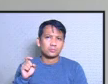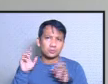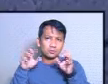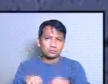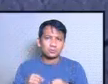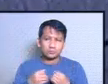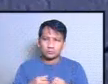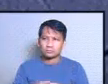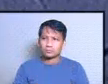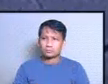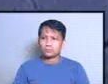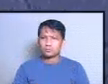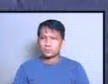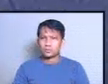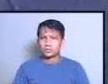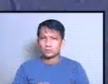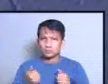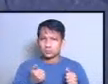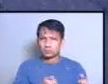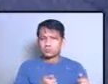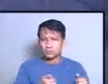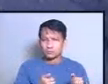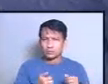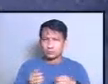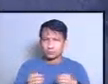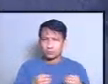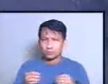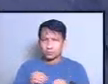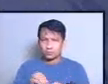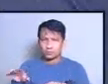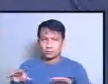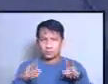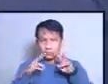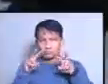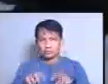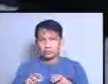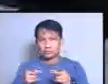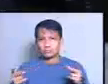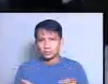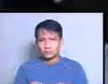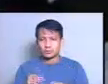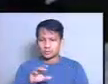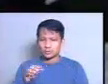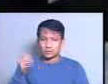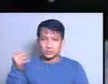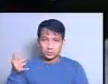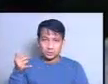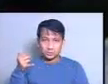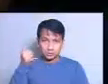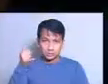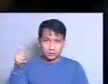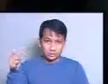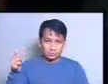sospek. Patuloy naman ang follow-up operation at pagkalap ng mga witness sa krimen at CCTV footage